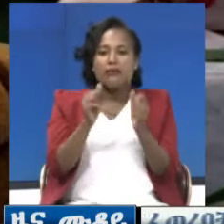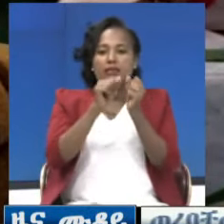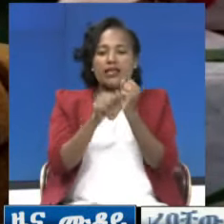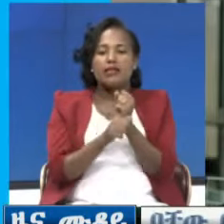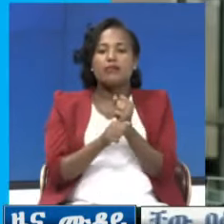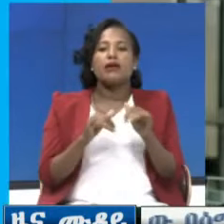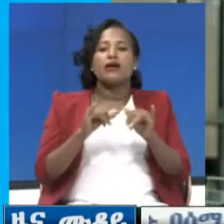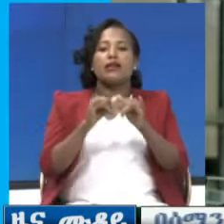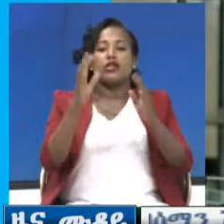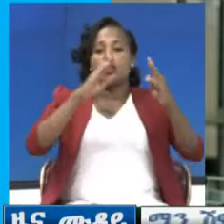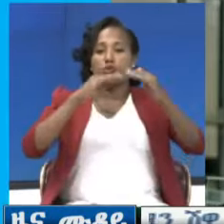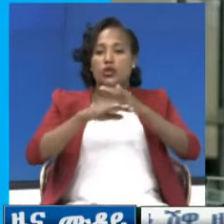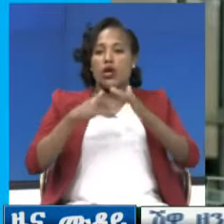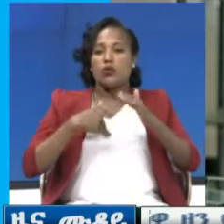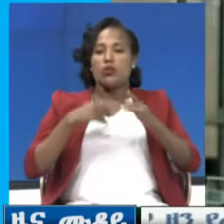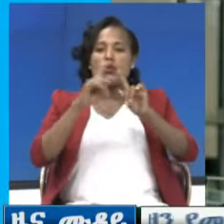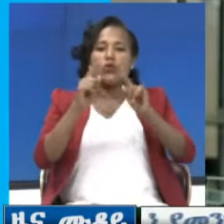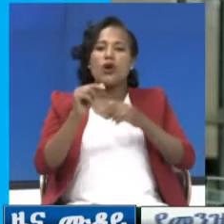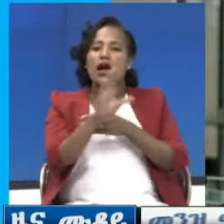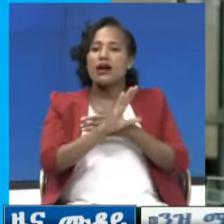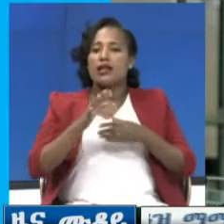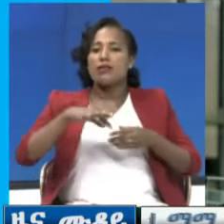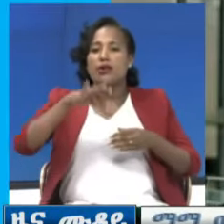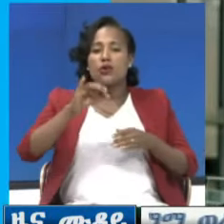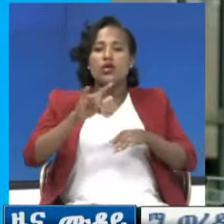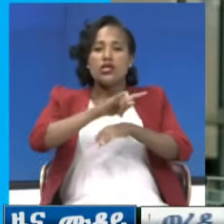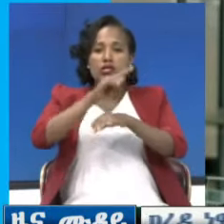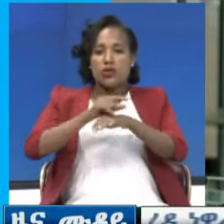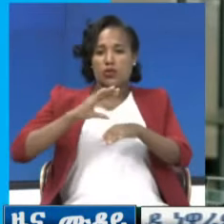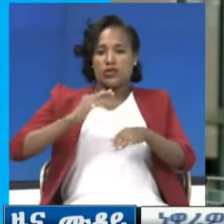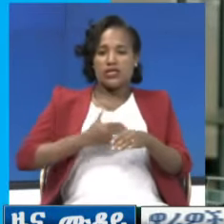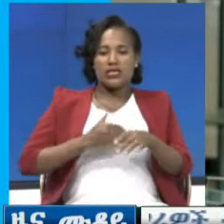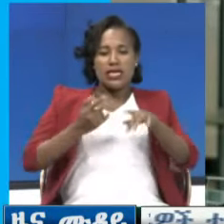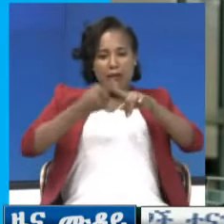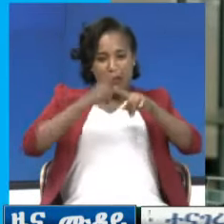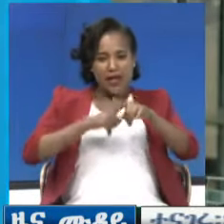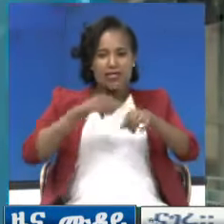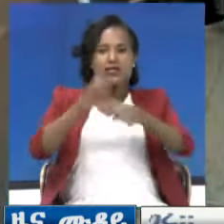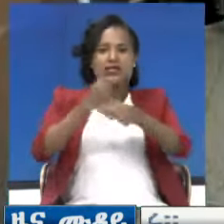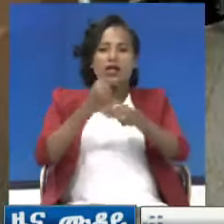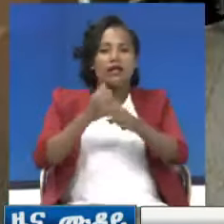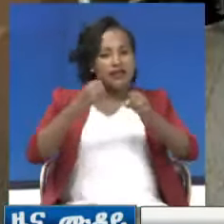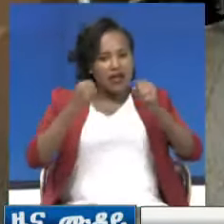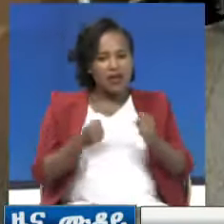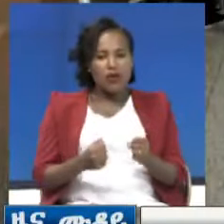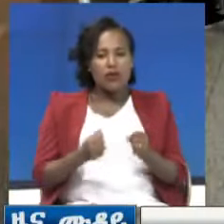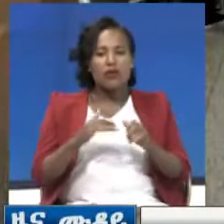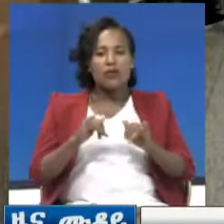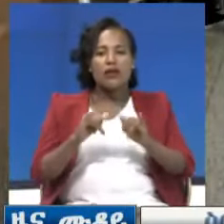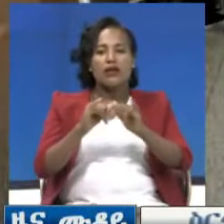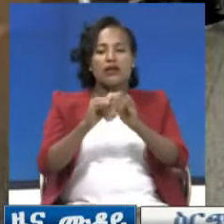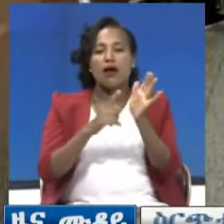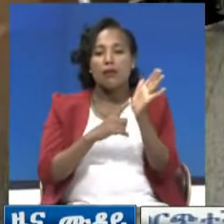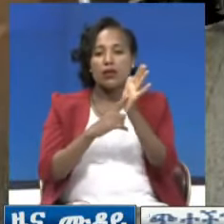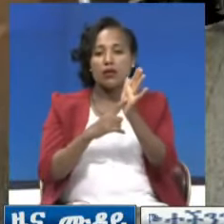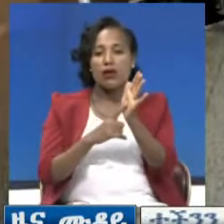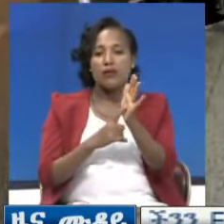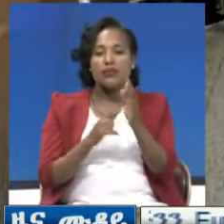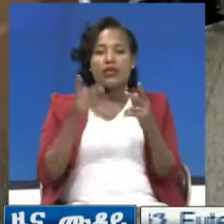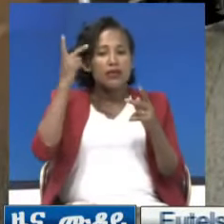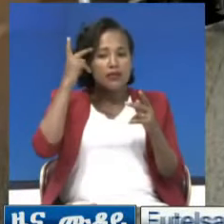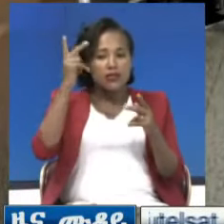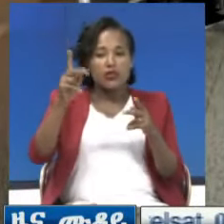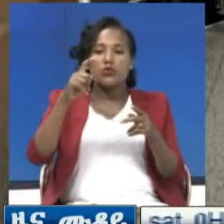በቀጣይም በችግር ውስጥ ያሉ በተለያዩ ሀገራት የሚገኙ ዜጎቻችንን የመመለሱ ስራ ተጠናክሮ እንደሚቀጥልም አመልክቷል።